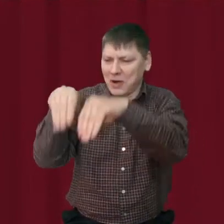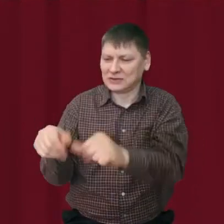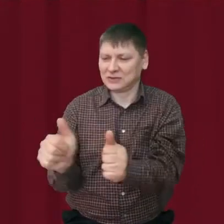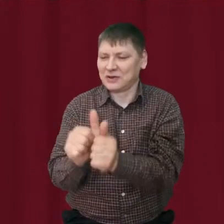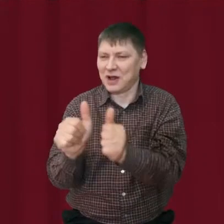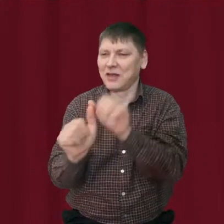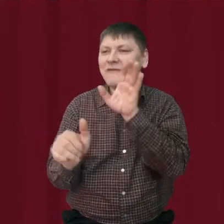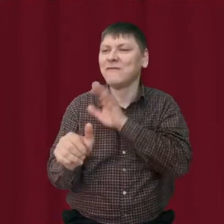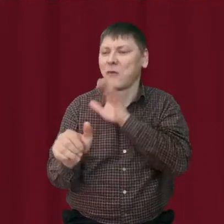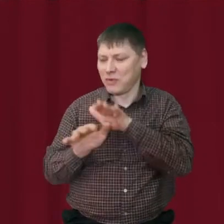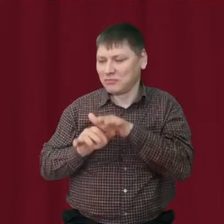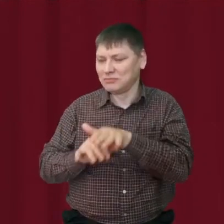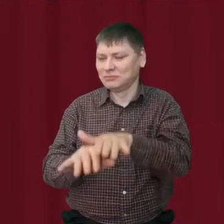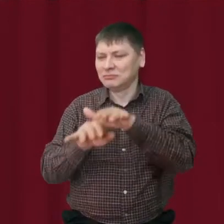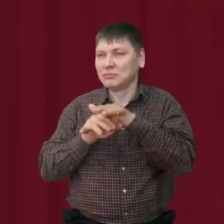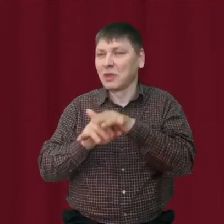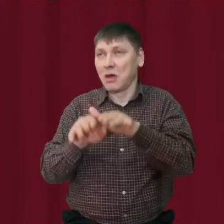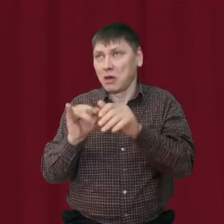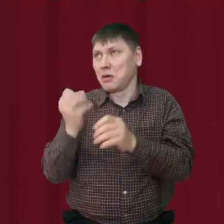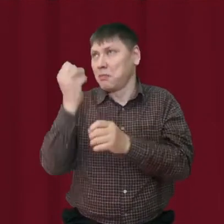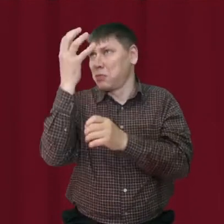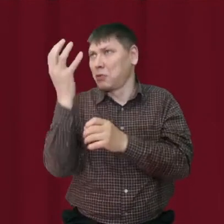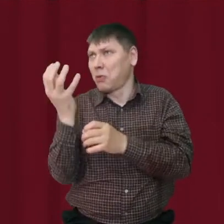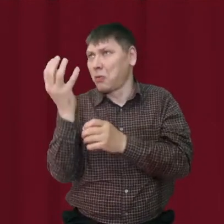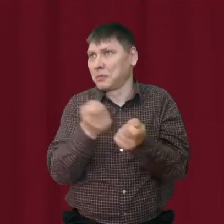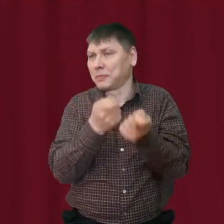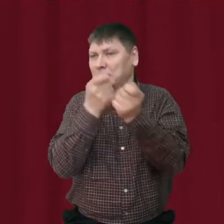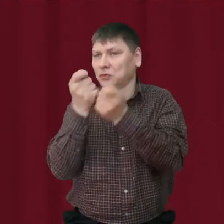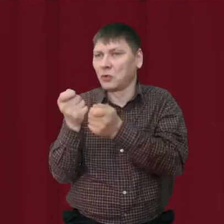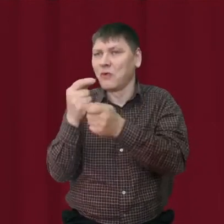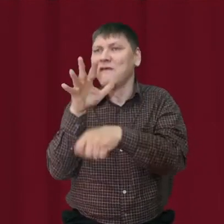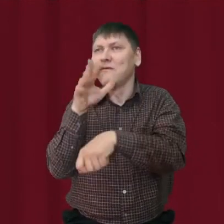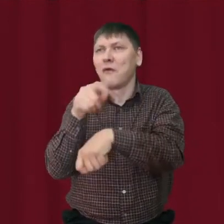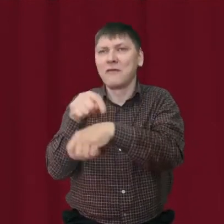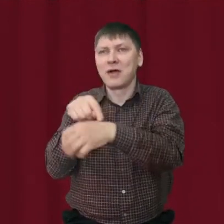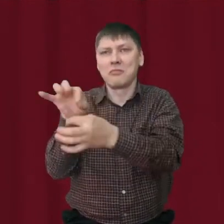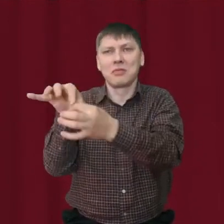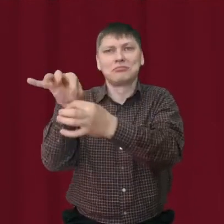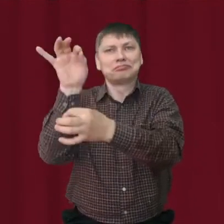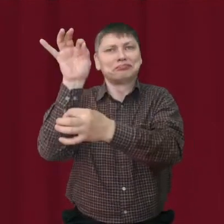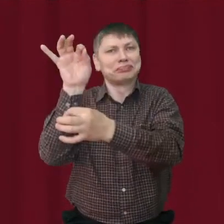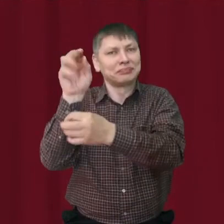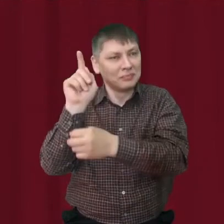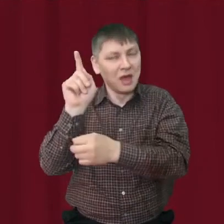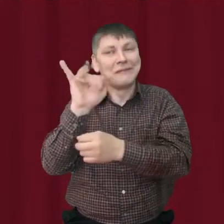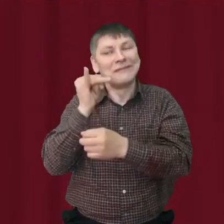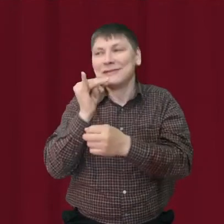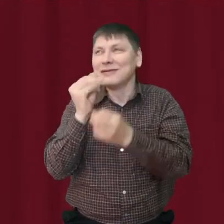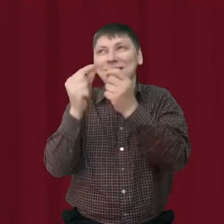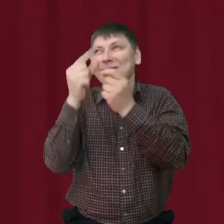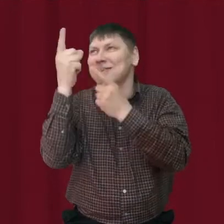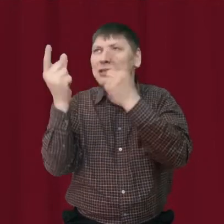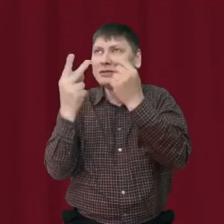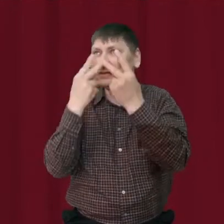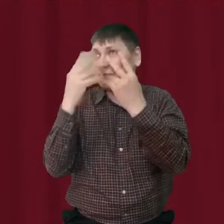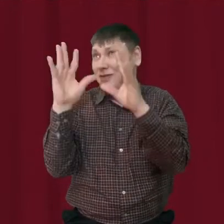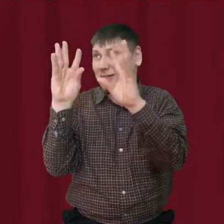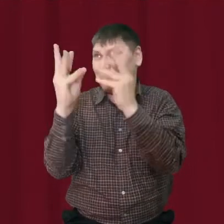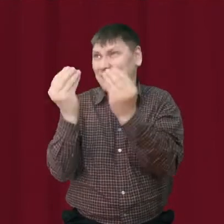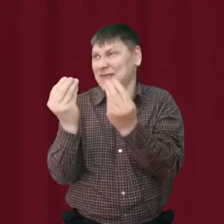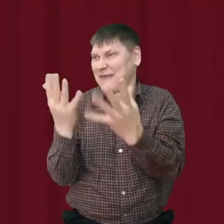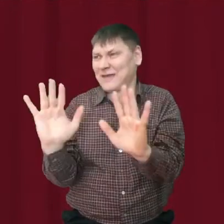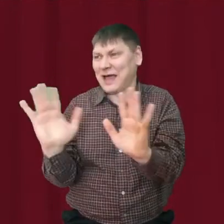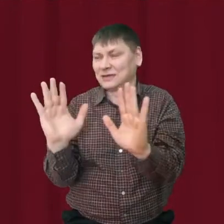вод, которое приносит плод свой во время свое, и лист которого не вянет, и во всем, что он